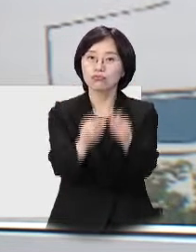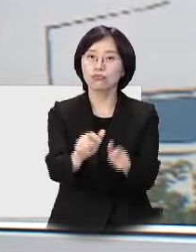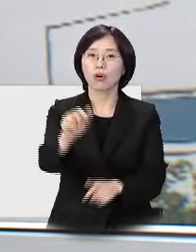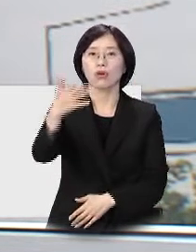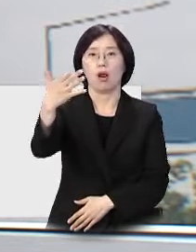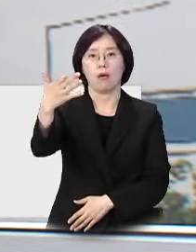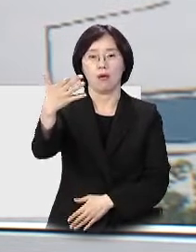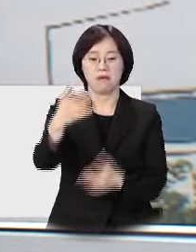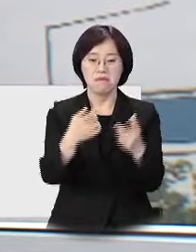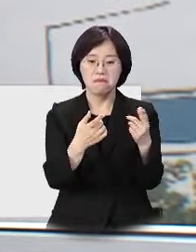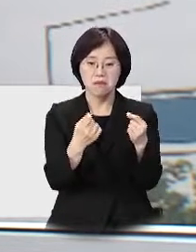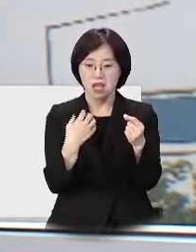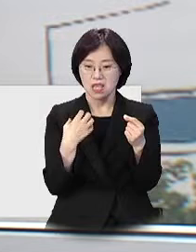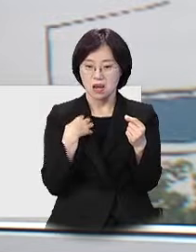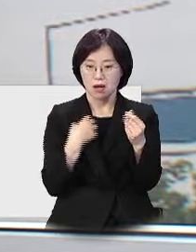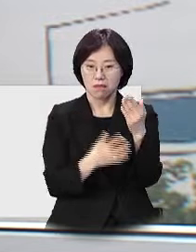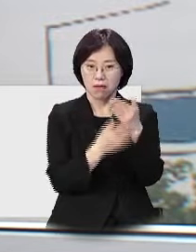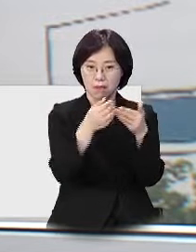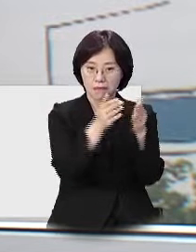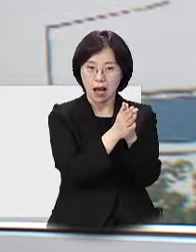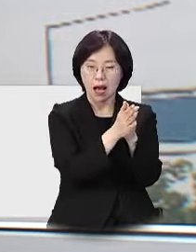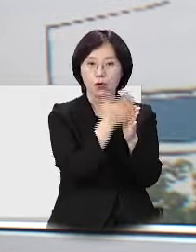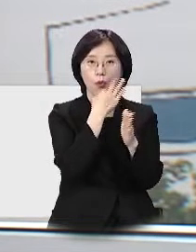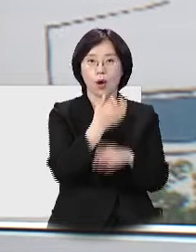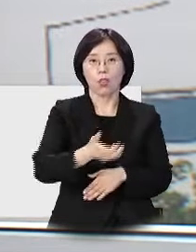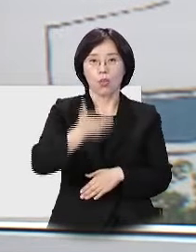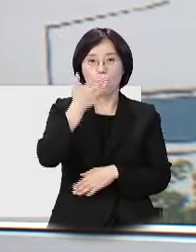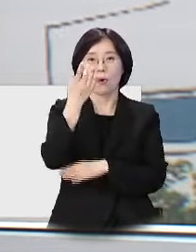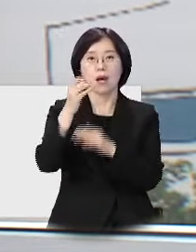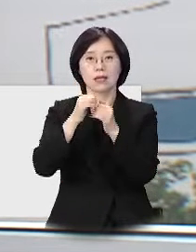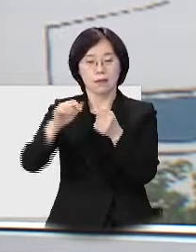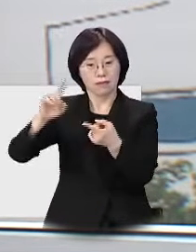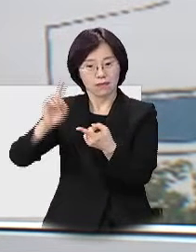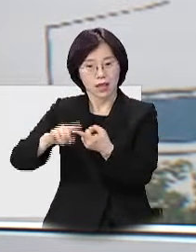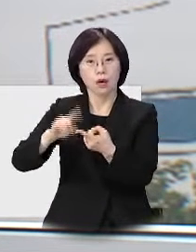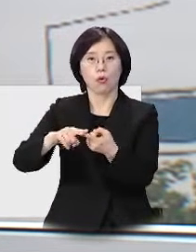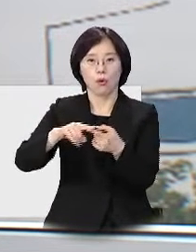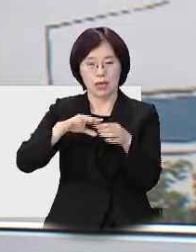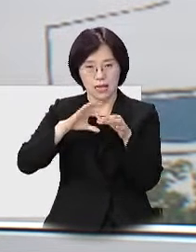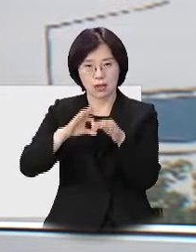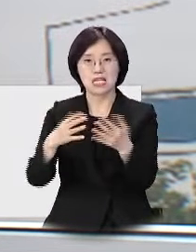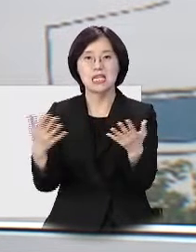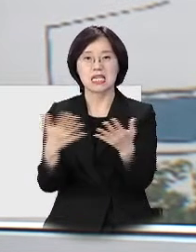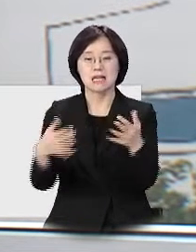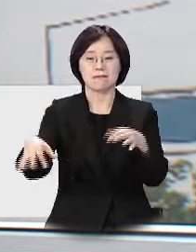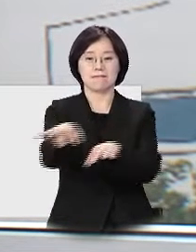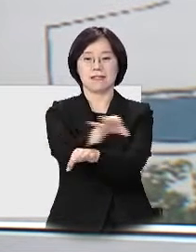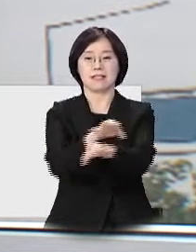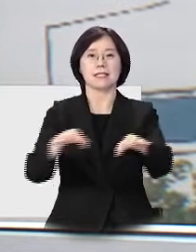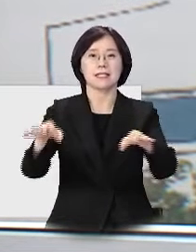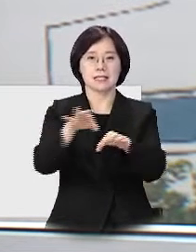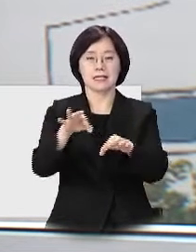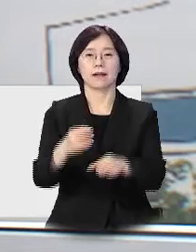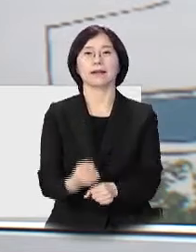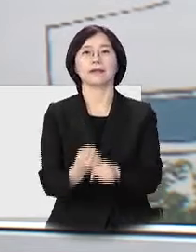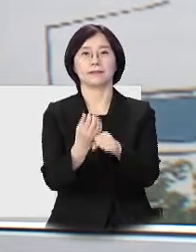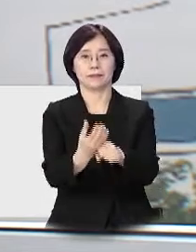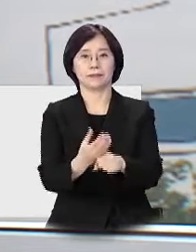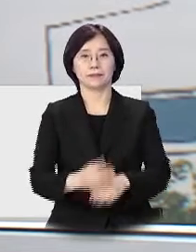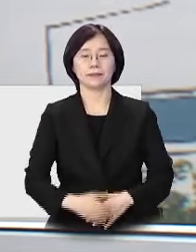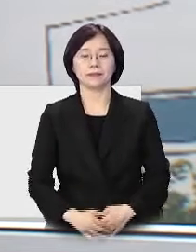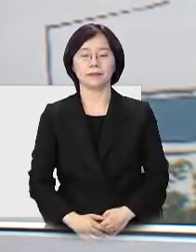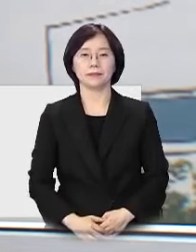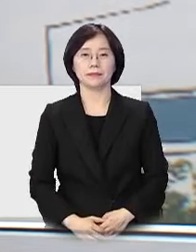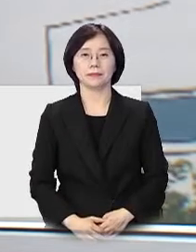유사한 기관을 통합해 효율성을 높이고 기존 인력은 고용승계 를 원칙으로 재배치 됩니다 보도에 이 역동